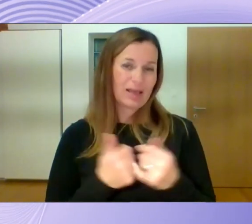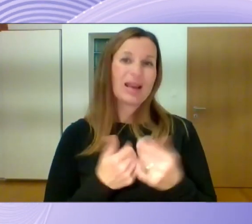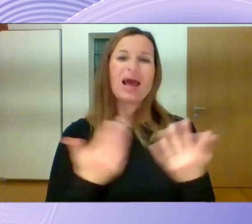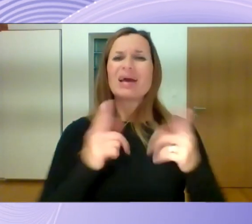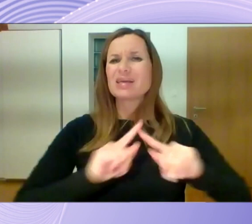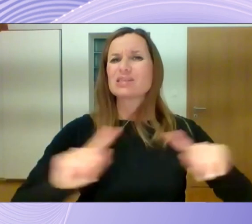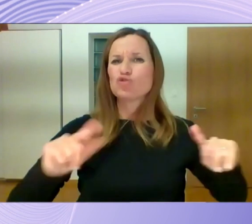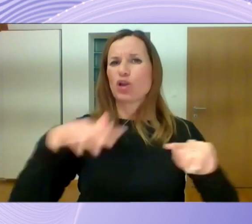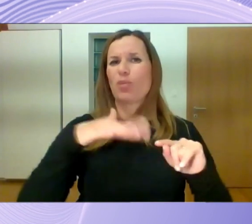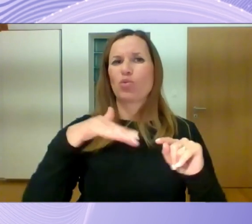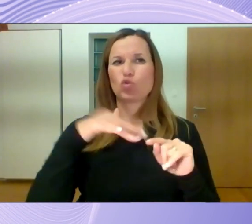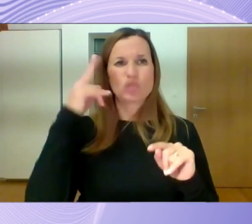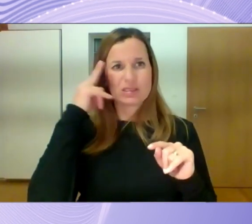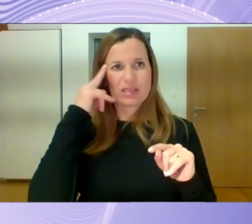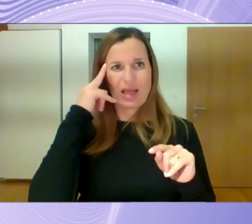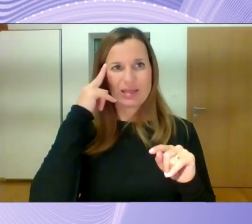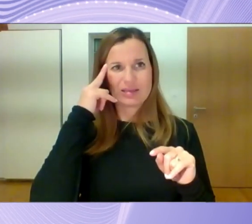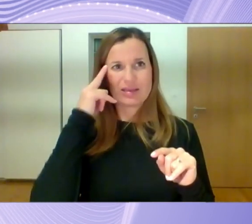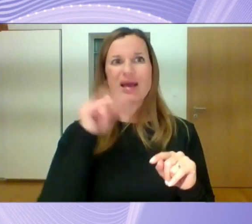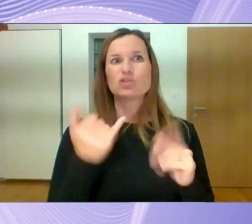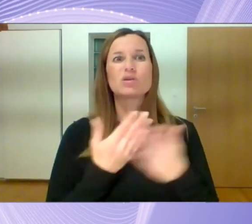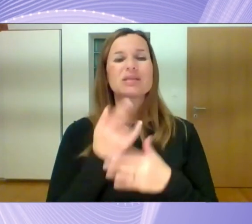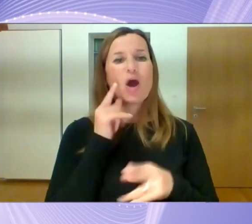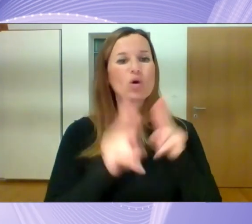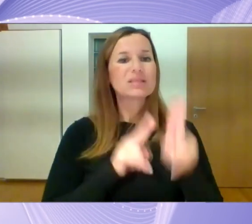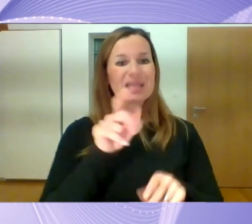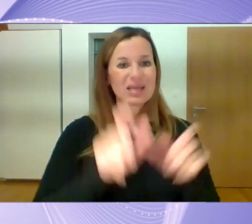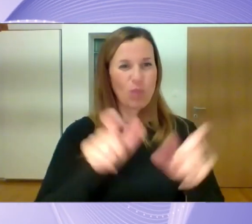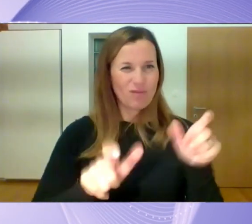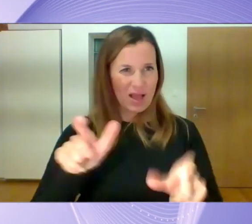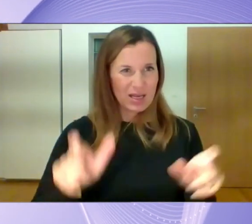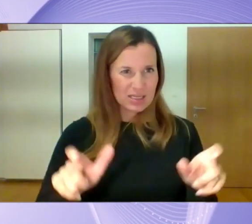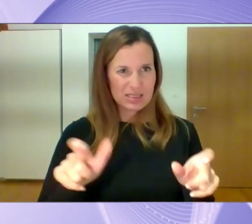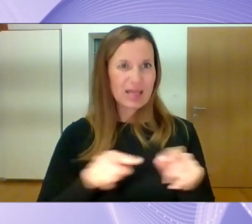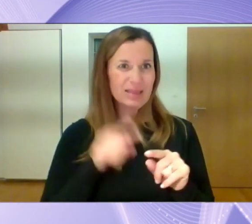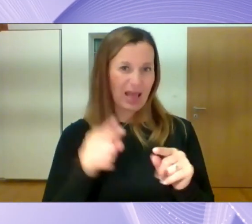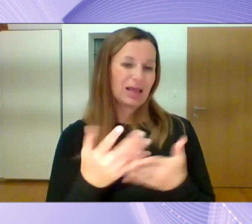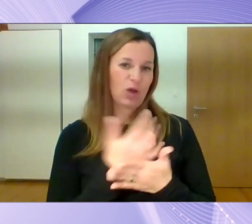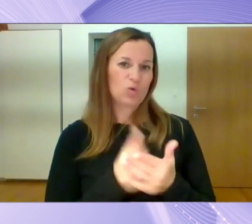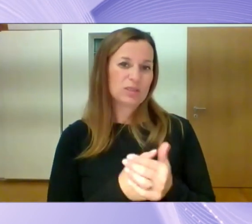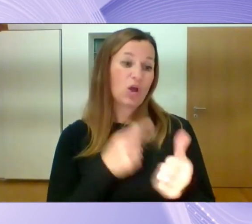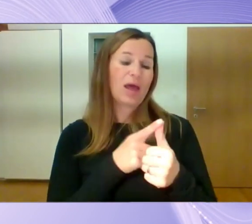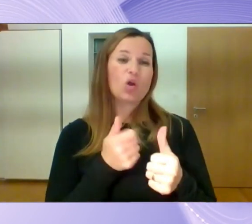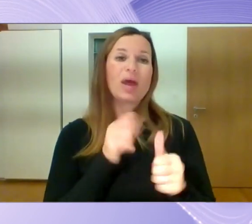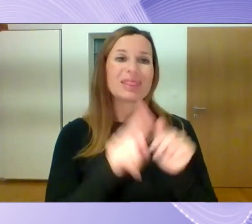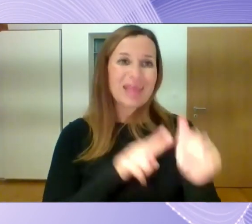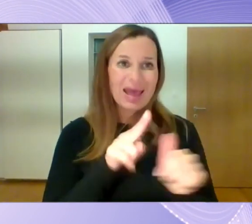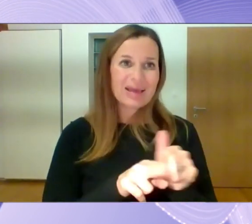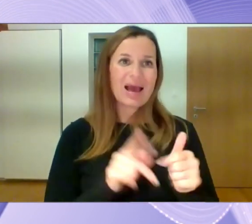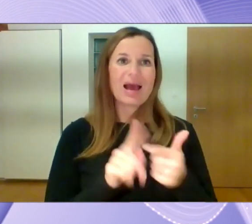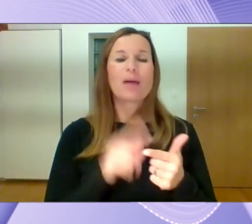znanja, ki so za oskrbovalce, tako da pridejo prav. Eno je nega pa